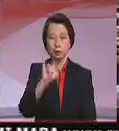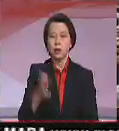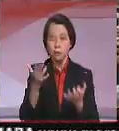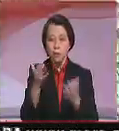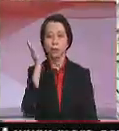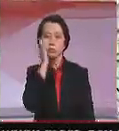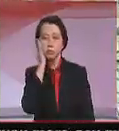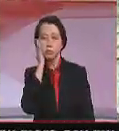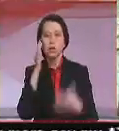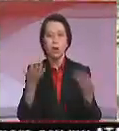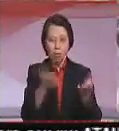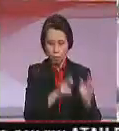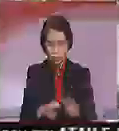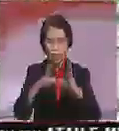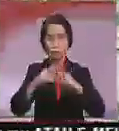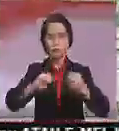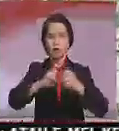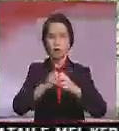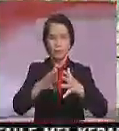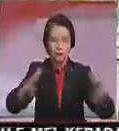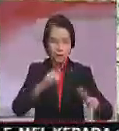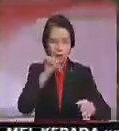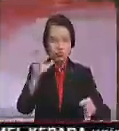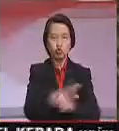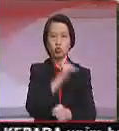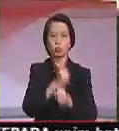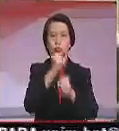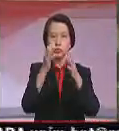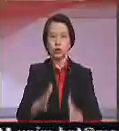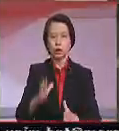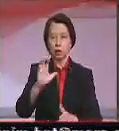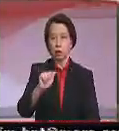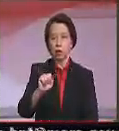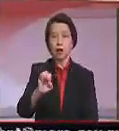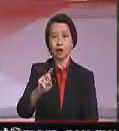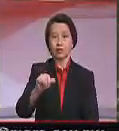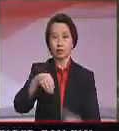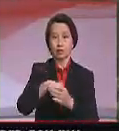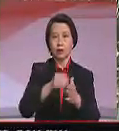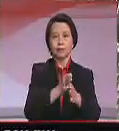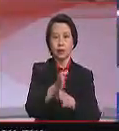ingin tahu mekanisme perancangan menangani impak besar pengurangan pekerja asing dalam sektor peladangan.